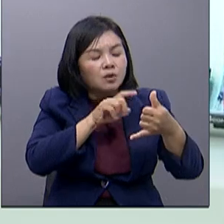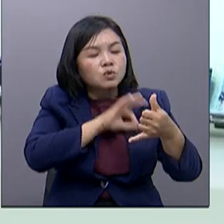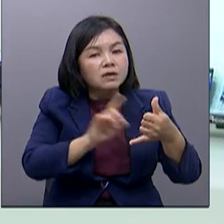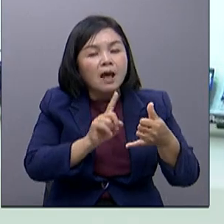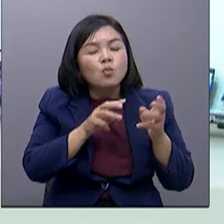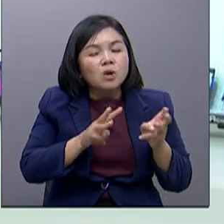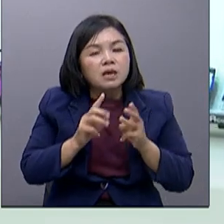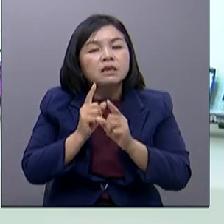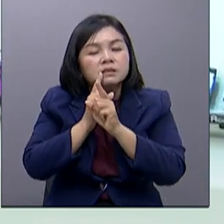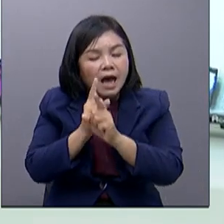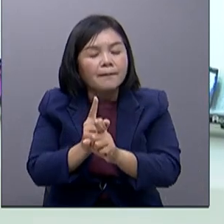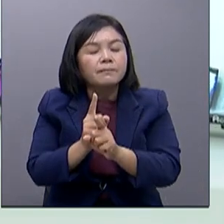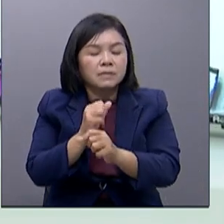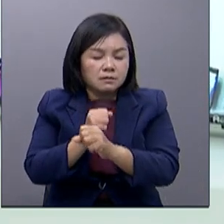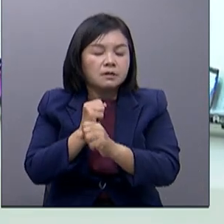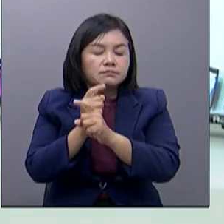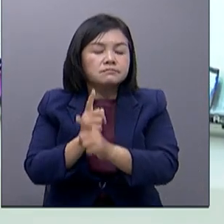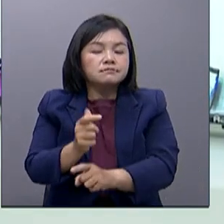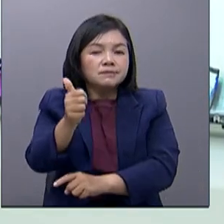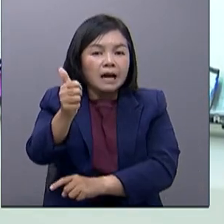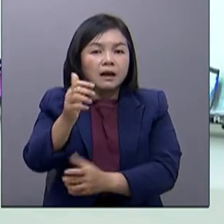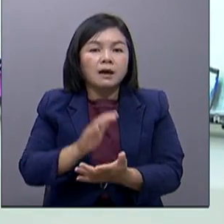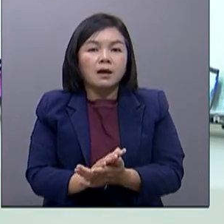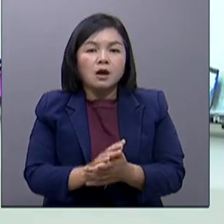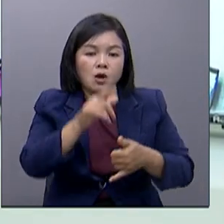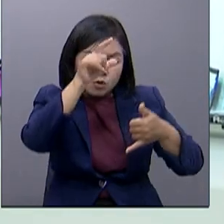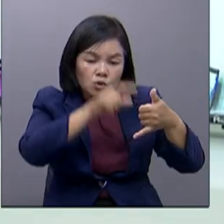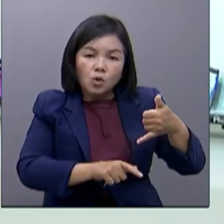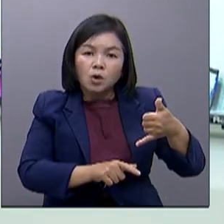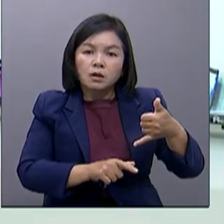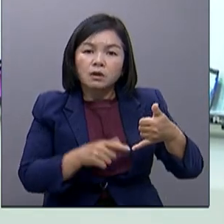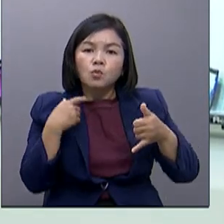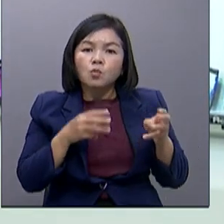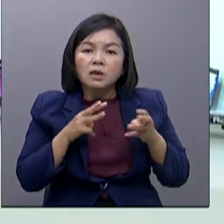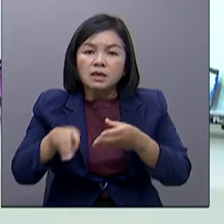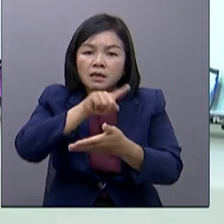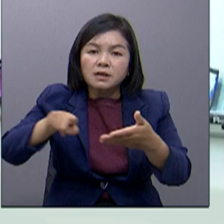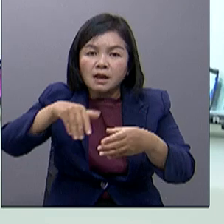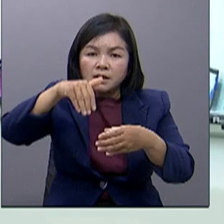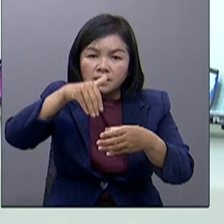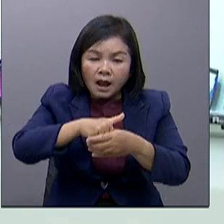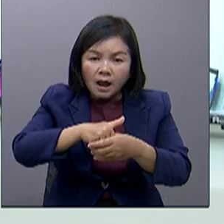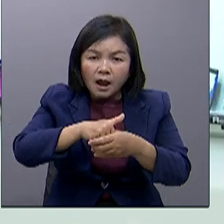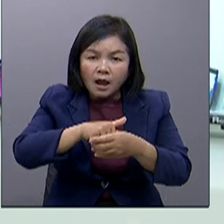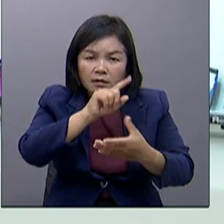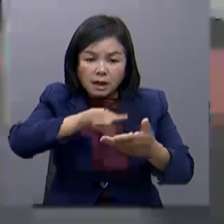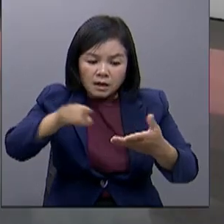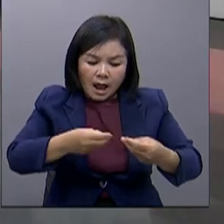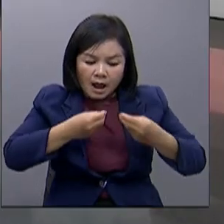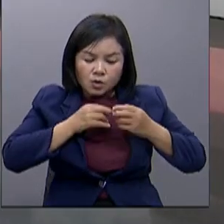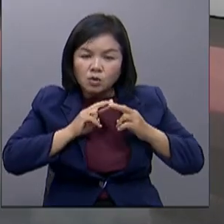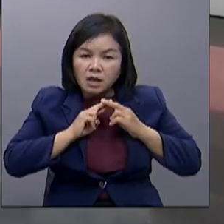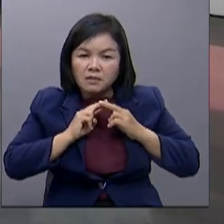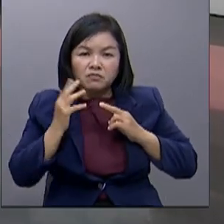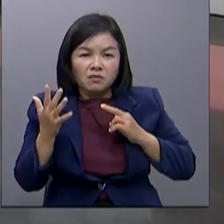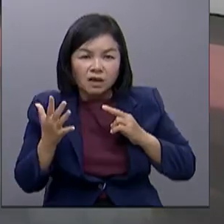การตั้งข้อสังเกตค่ะว่าบางคนนั้นมีมีสิทธิ์ที่จะเลือกถึง 2เสียงแต่ก็ไม่ได้เลือกให้ไม่ได้เลือกให้ตัวเองด้วยค่ะ